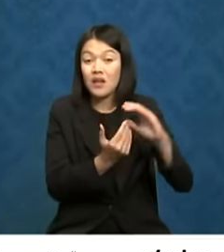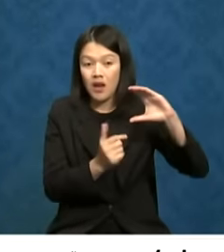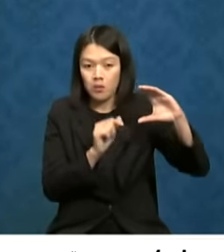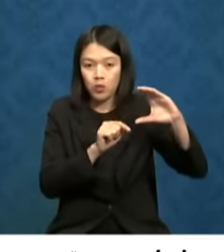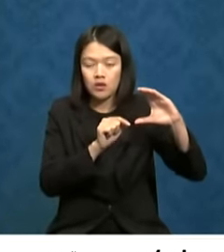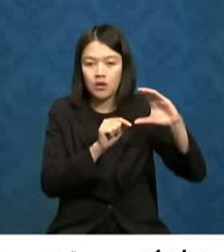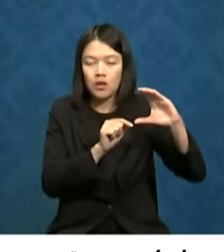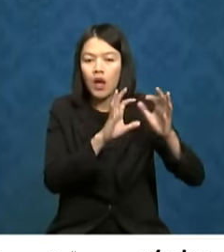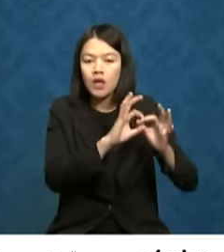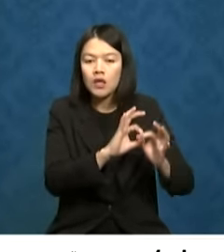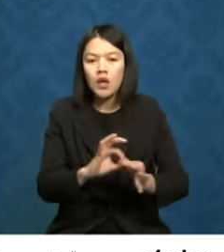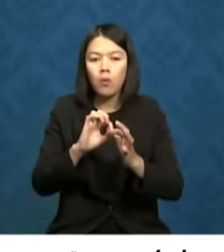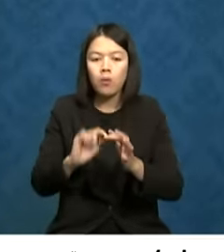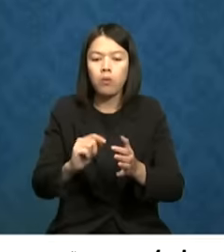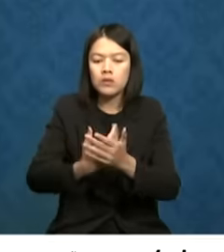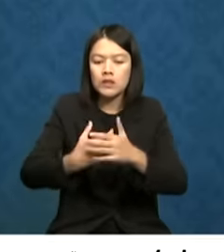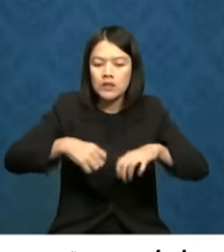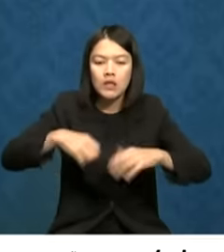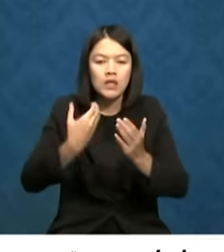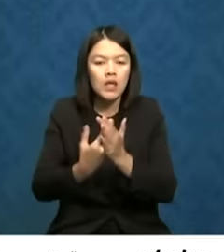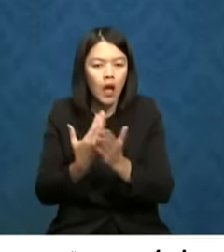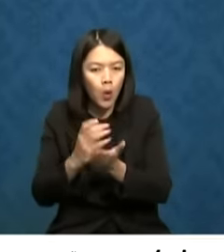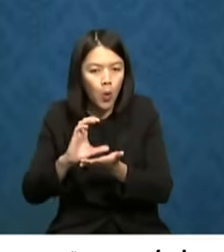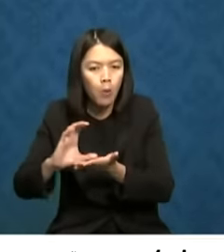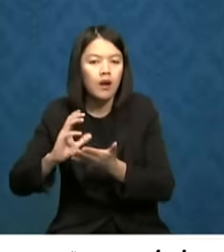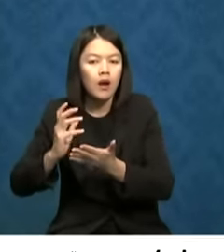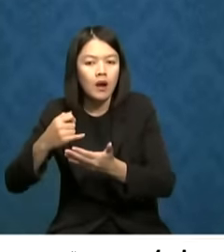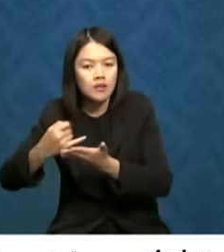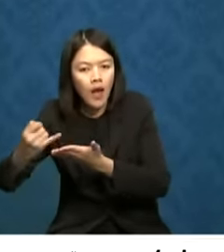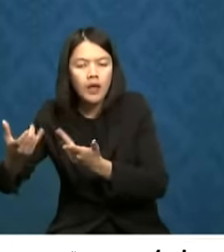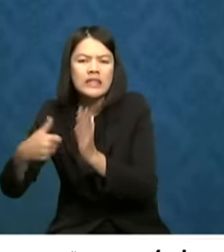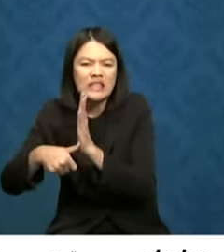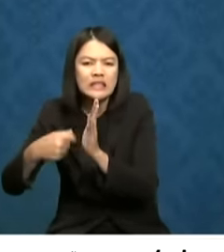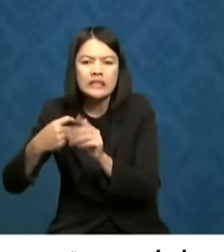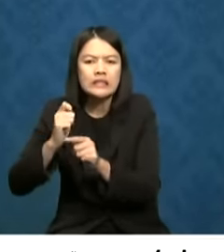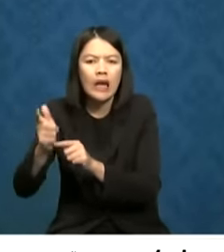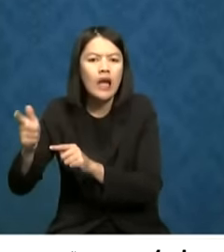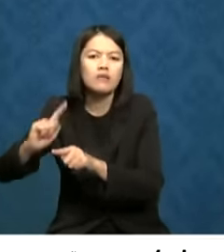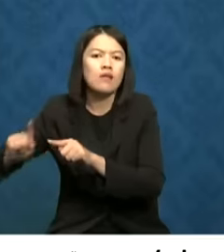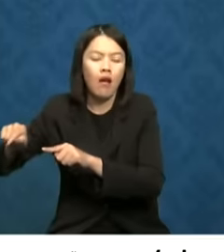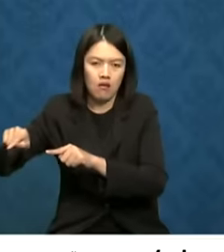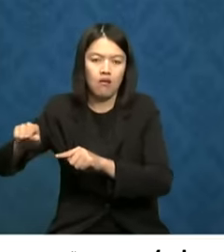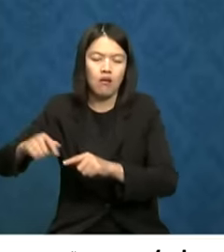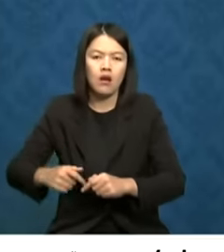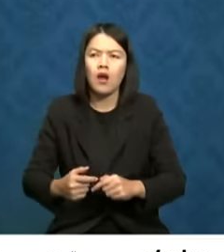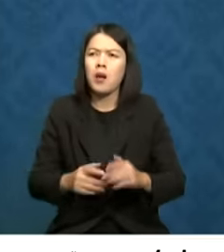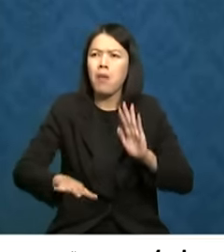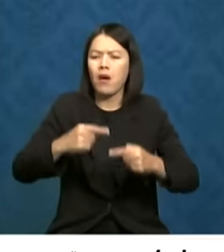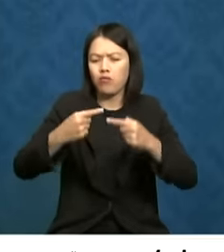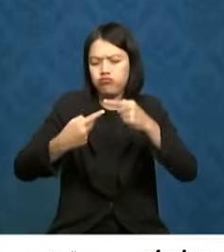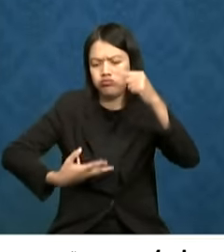ในเรื่องที่เกี่ยวขกับทางด้านการจัดทำงบประมาณแล้วก็ค่าใช้จ่ายรวมทั้งเรื่องหนี้สินเนี่ยมีประมาณ 11